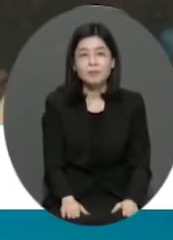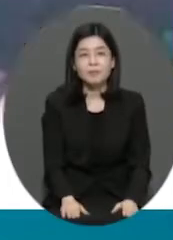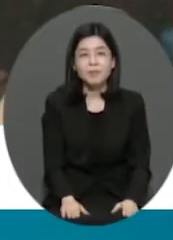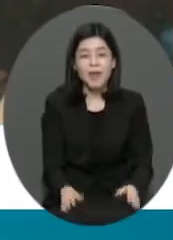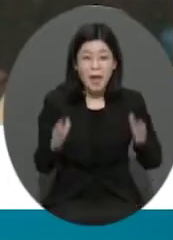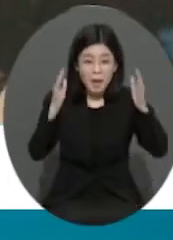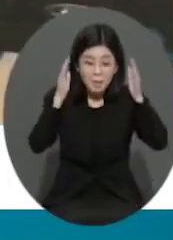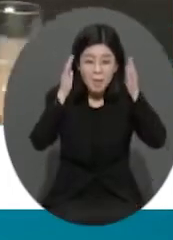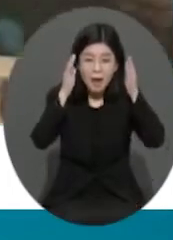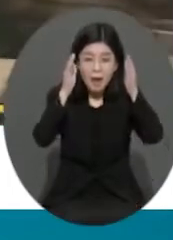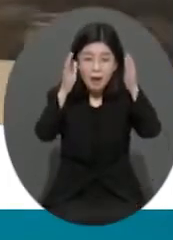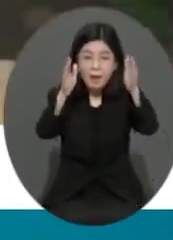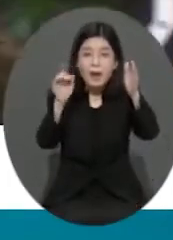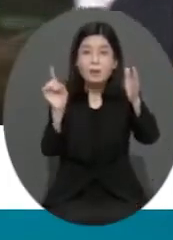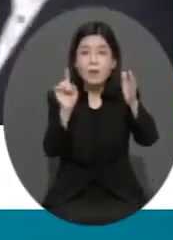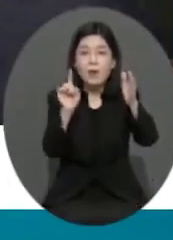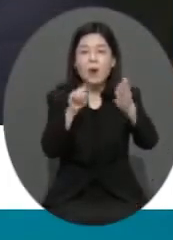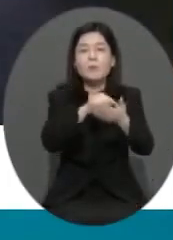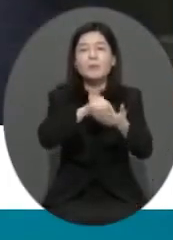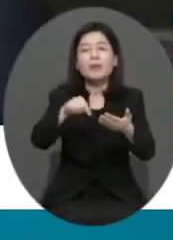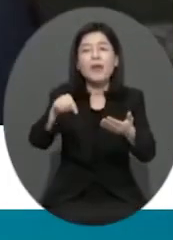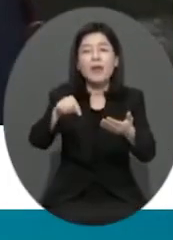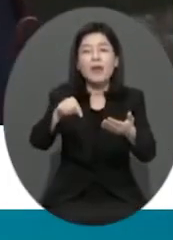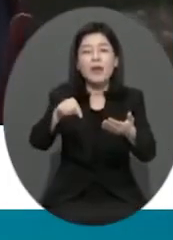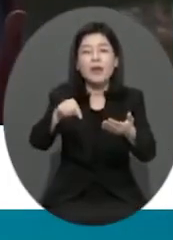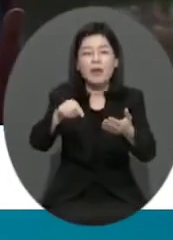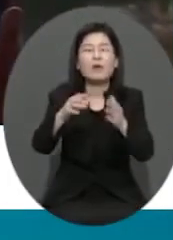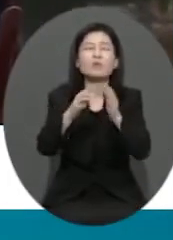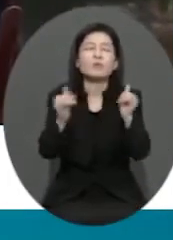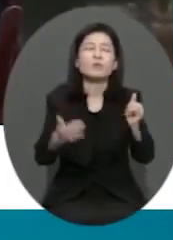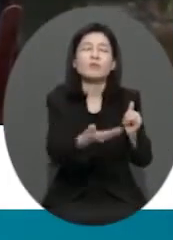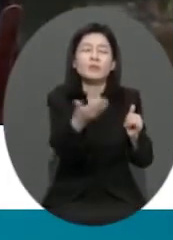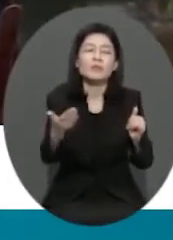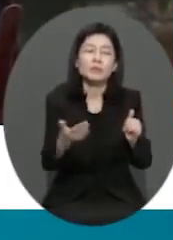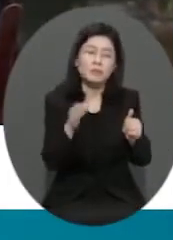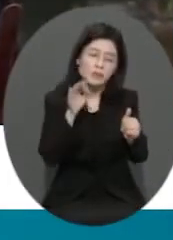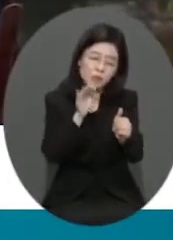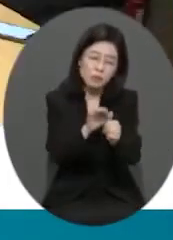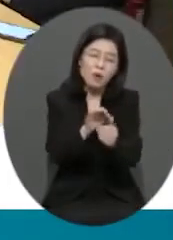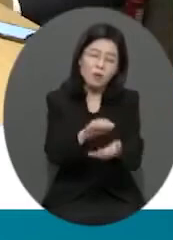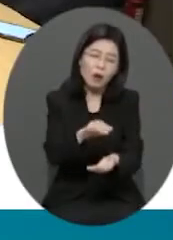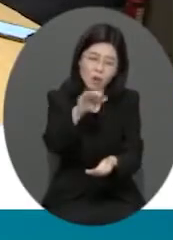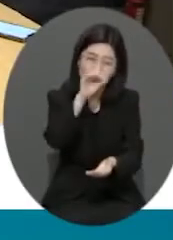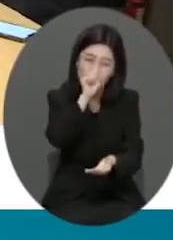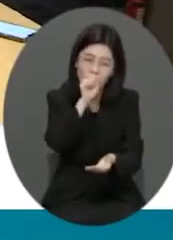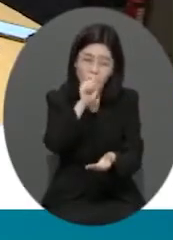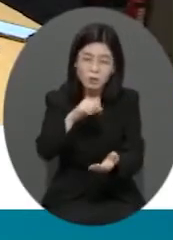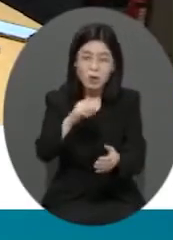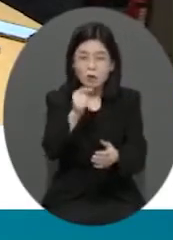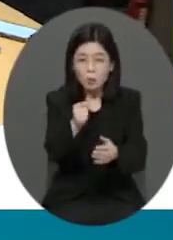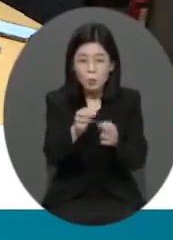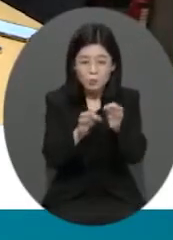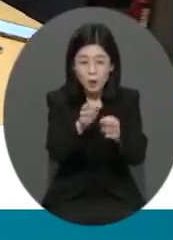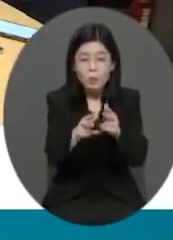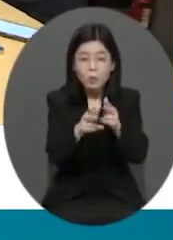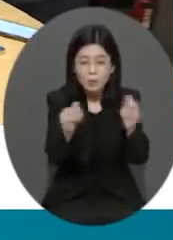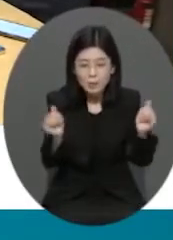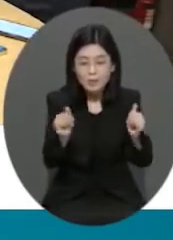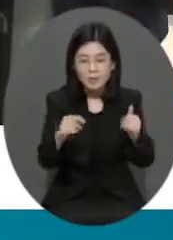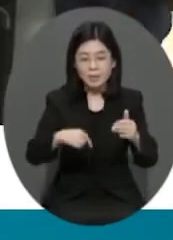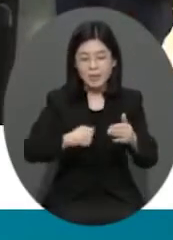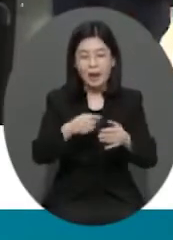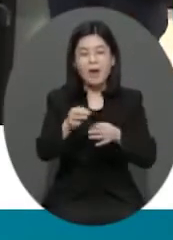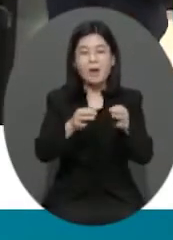국민들에게 없듯 없고 넓게 지원을 해 주자 그중에서 소상공인 들과 자영업자 들에게 두텁게 넓게 지원을 해줘야 라는